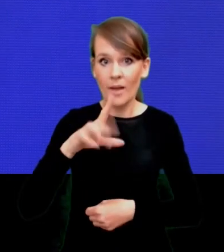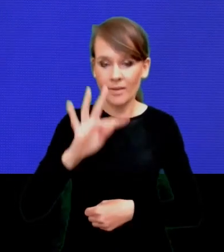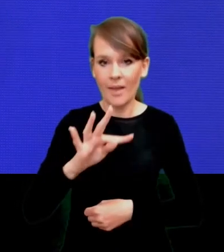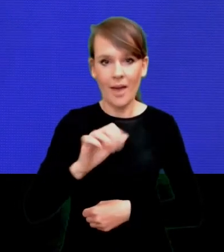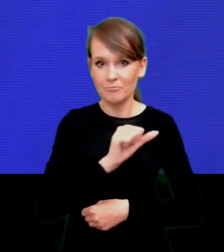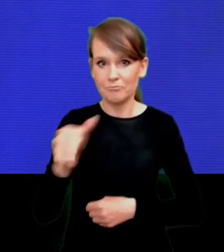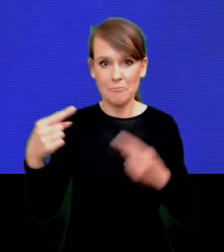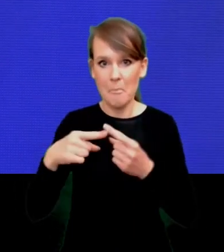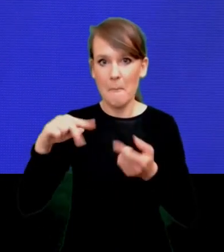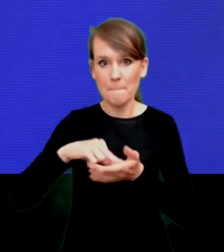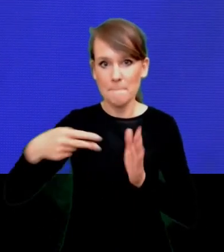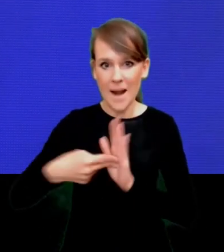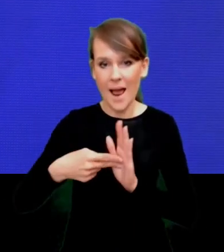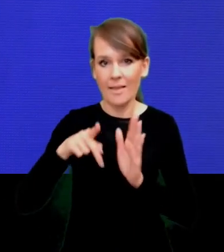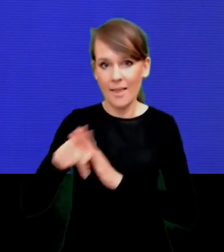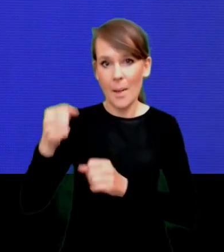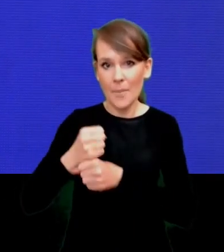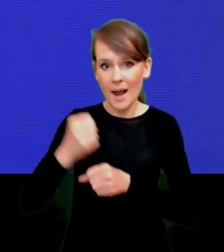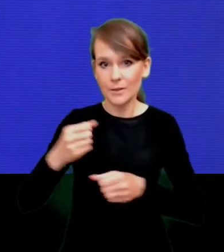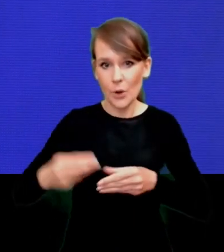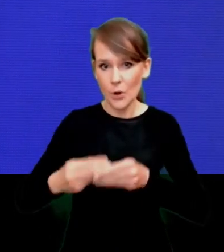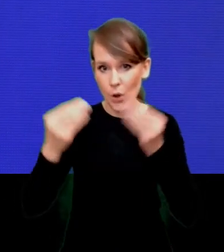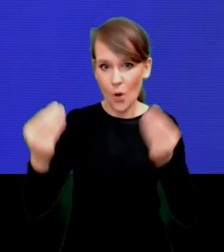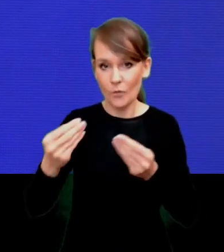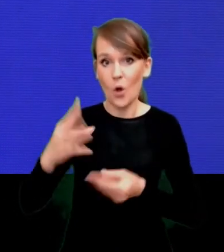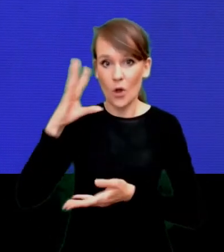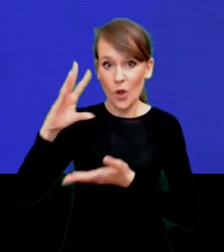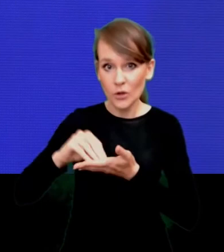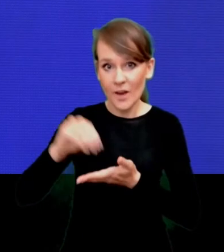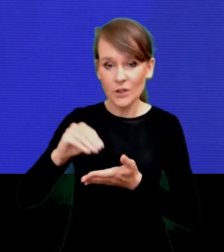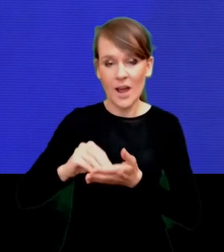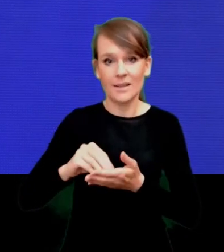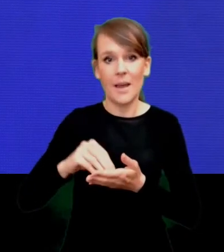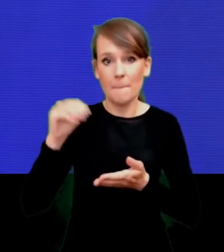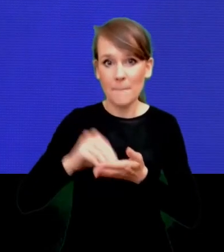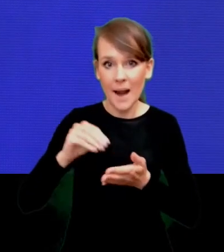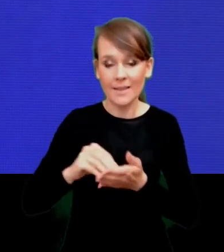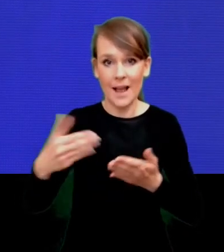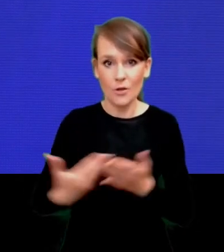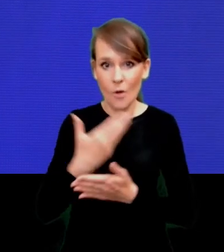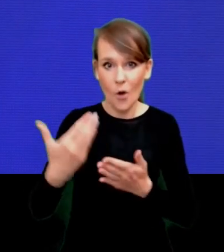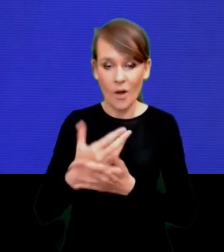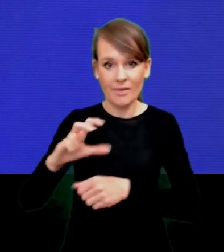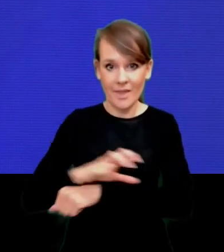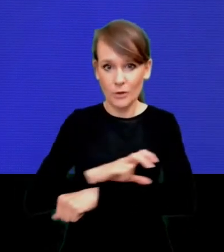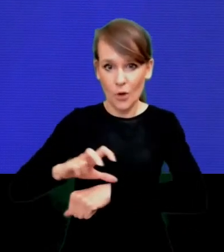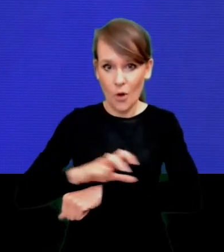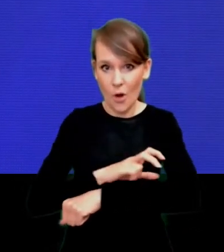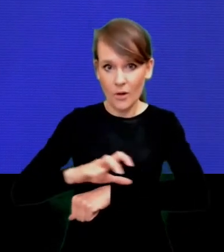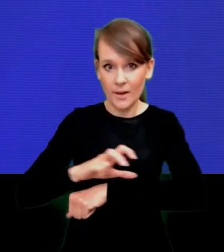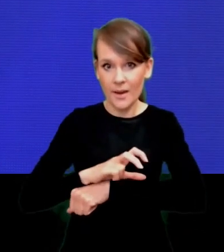plan dla pracy i rozwoju. Doświadczenie, praktyka i nowoczesne technologie